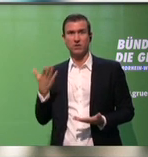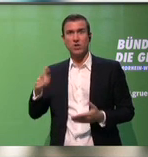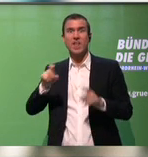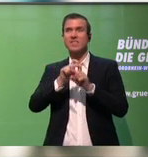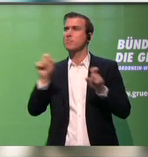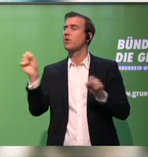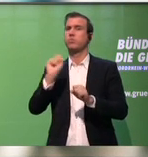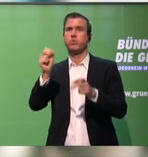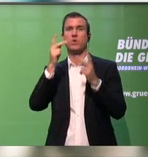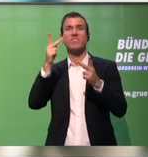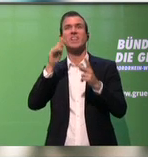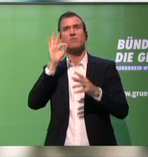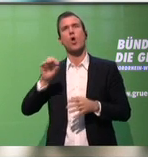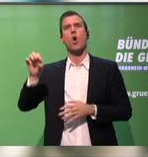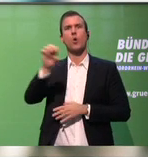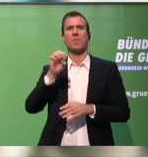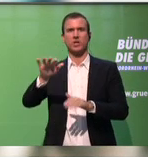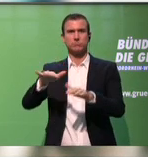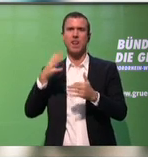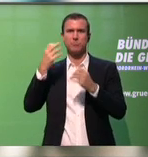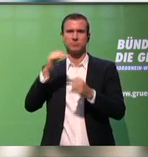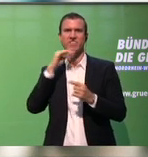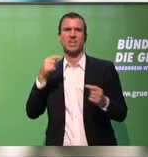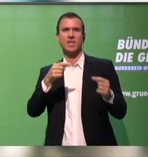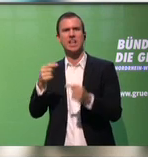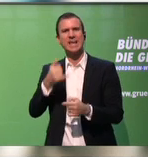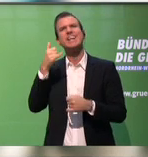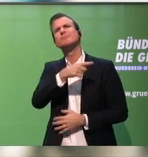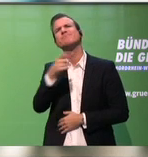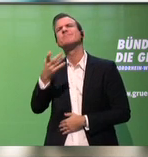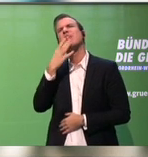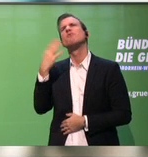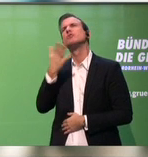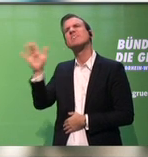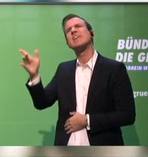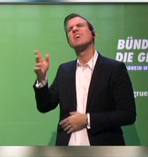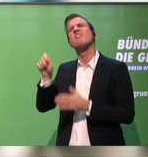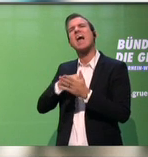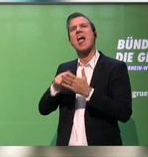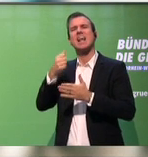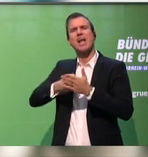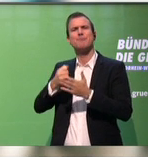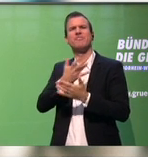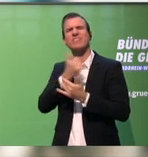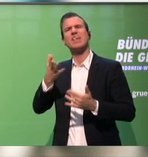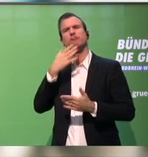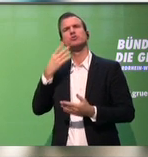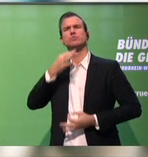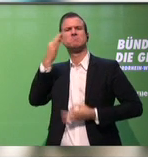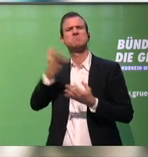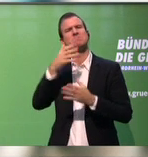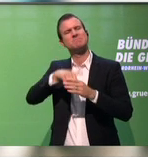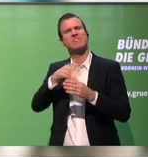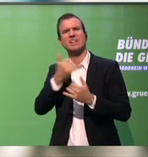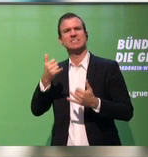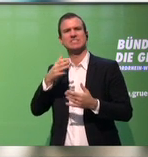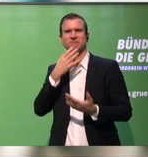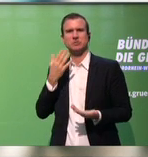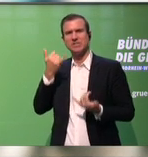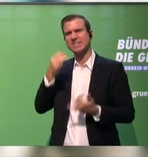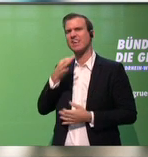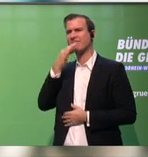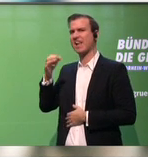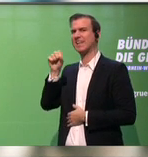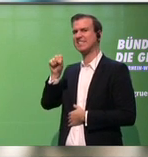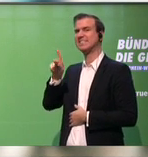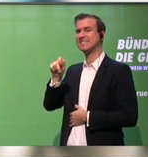denke ich, auch im Europäischen Parlament. Wie wollt ihr das im Wahlkampf auch beantworten? Und jetzt die Fragen an